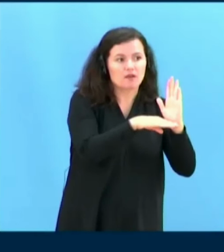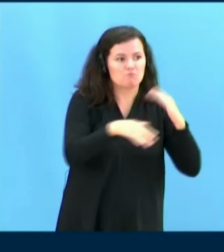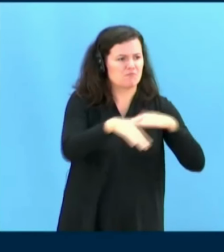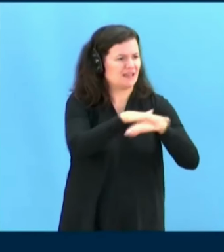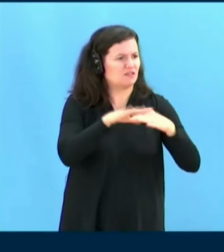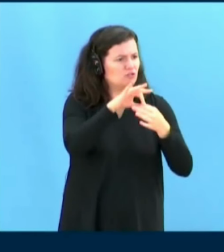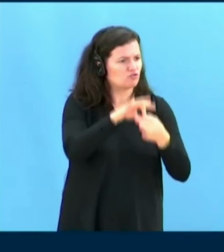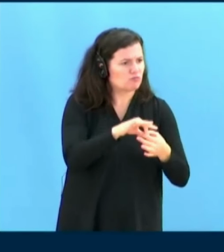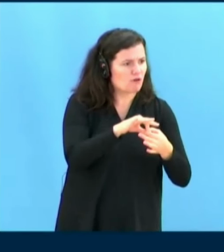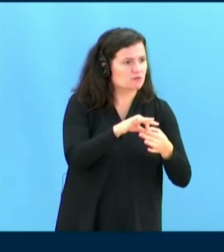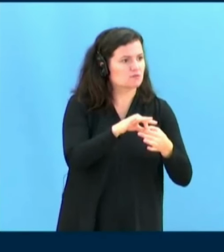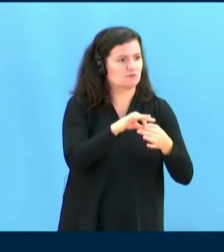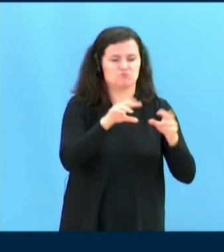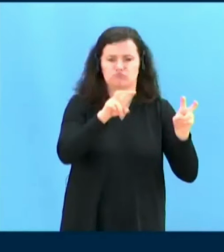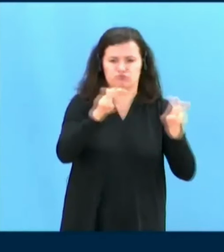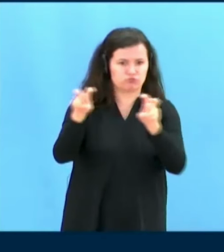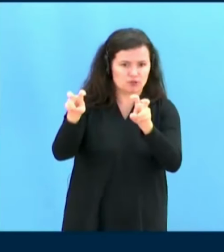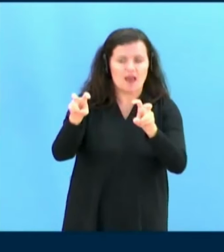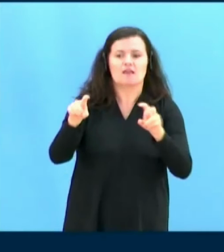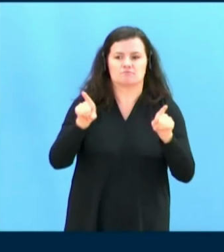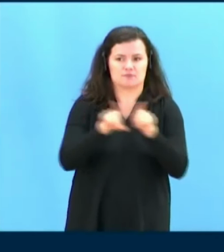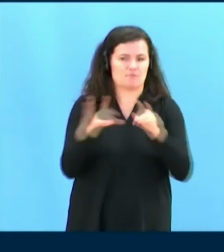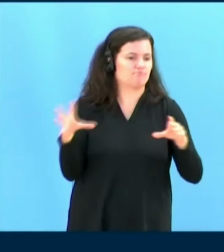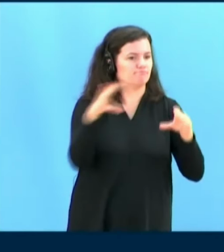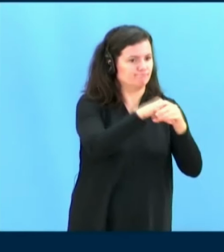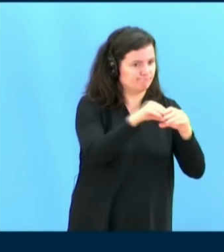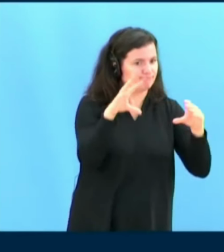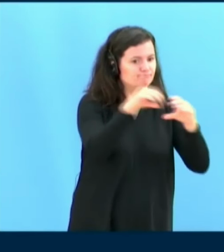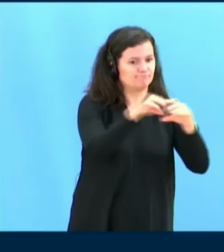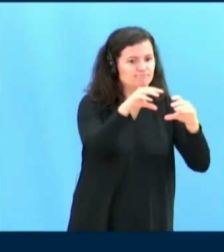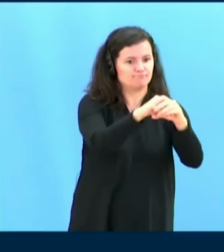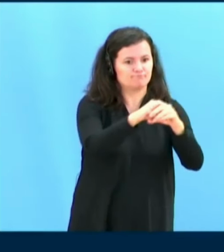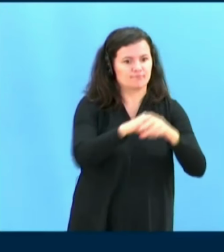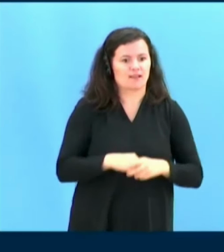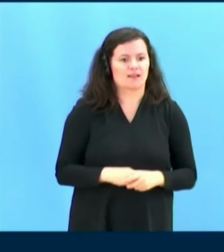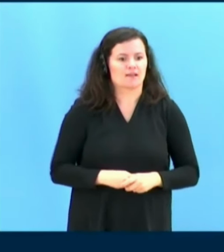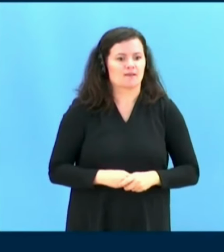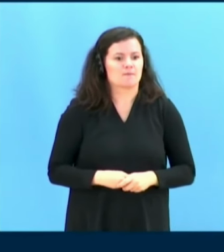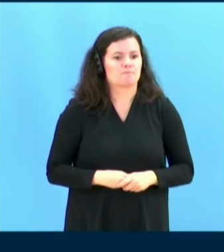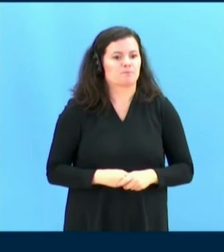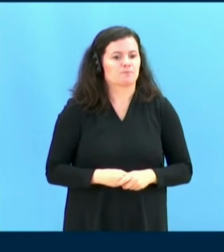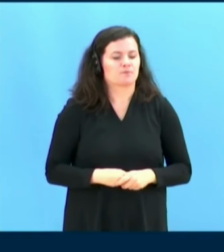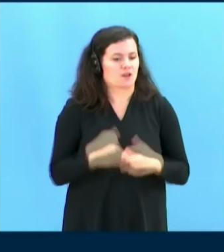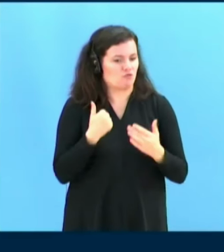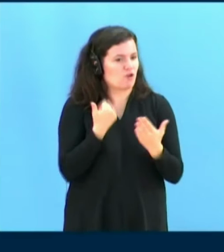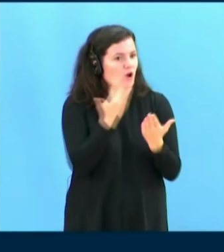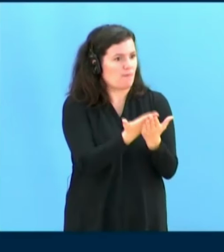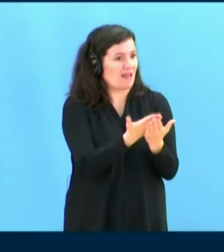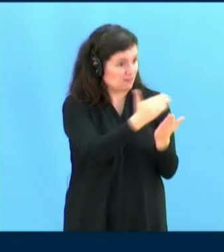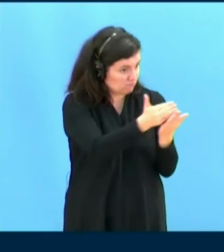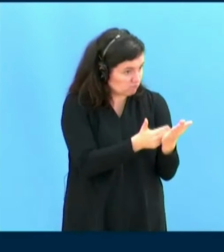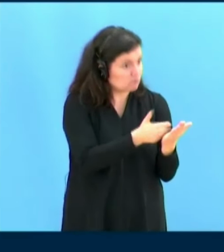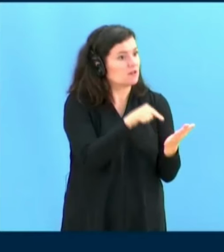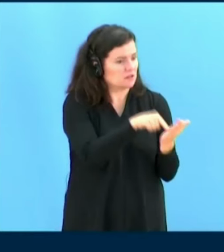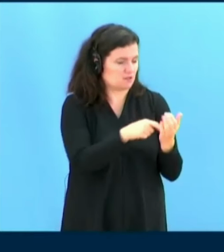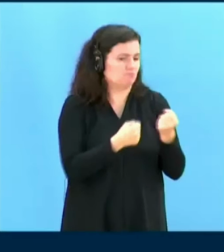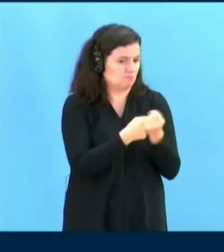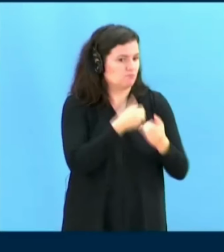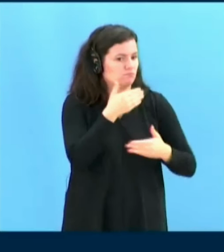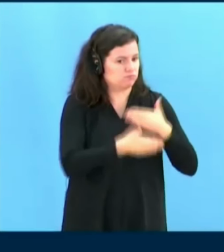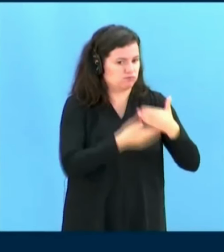выдачу пропусков коренных народов. И в-третьих, расстановка приоритетов в отношении повестки по